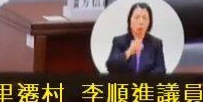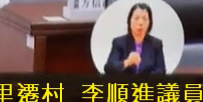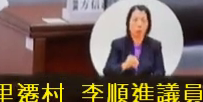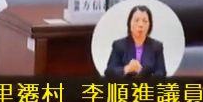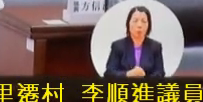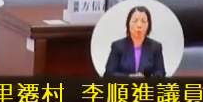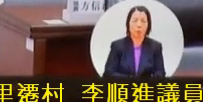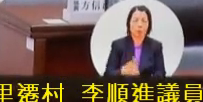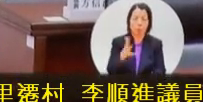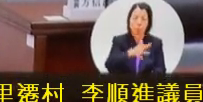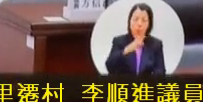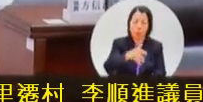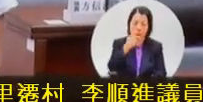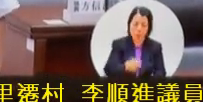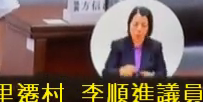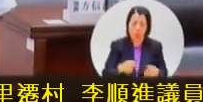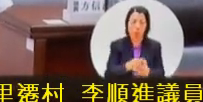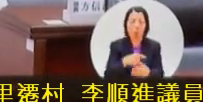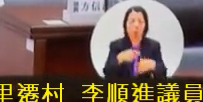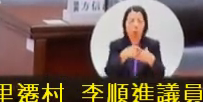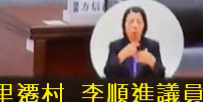值，20000个工作机会，